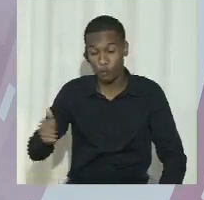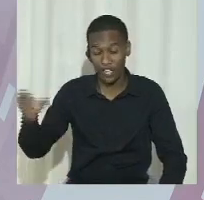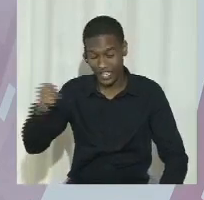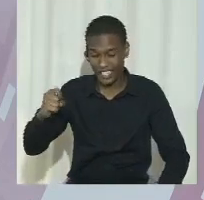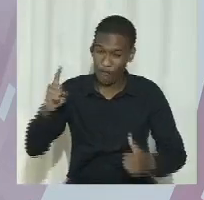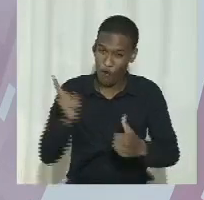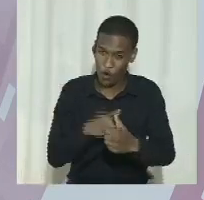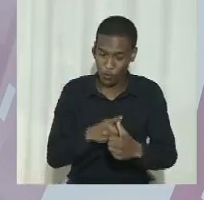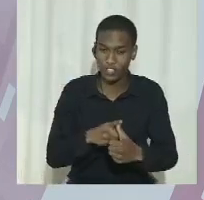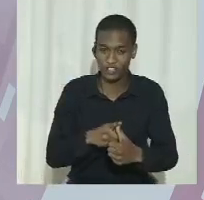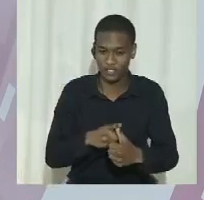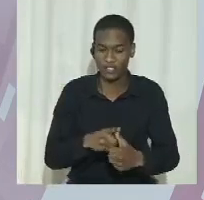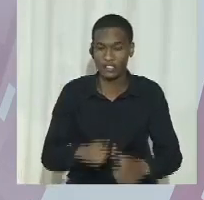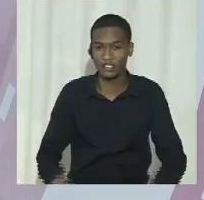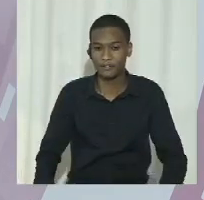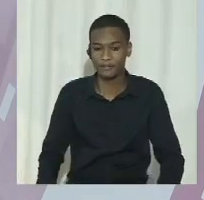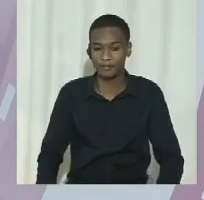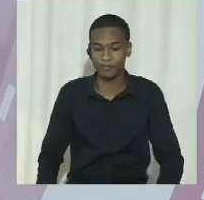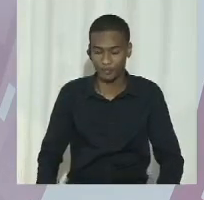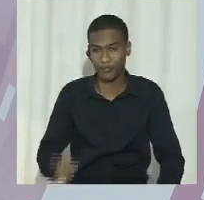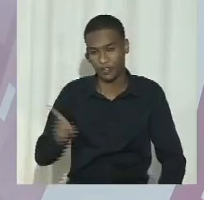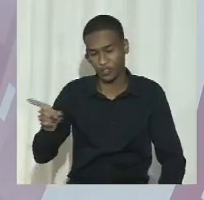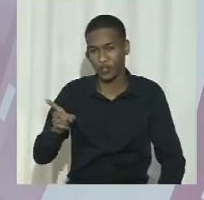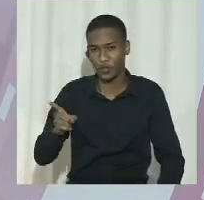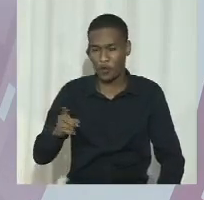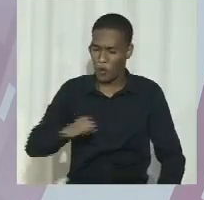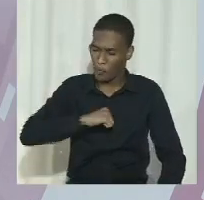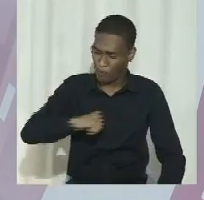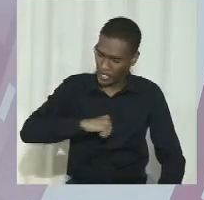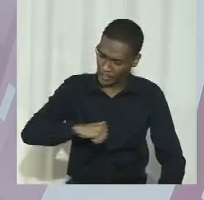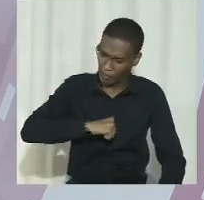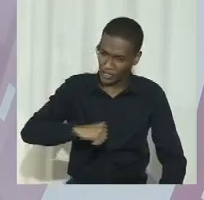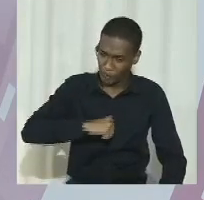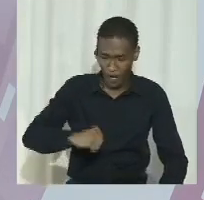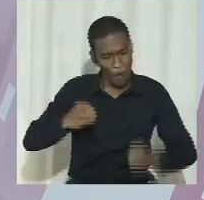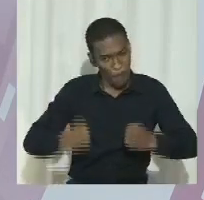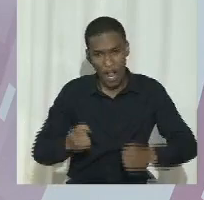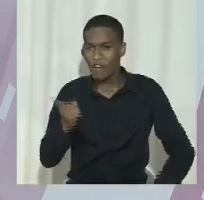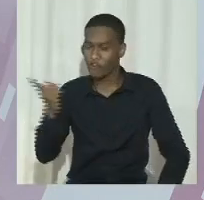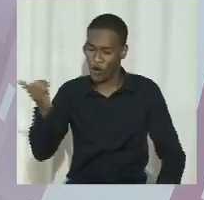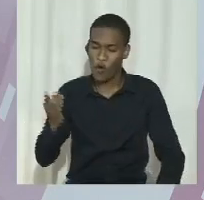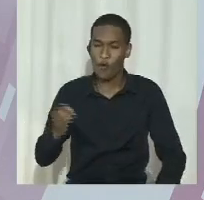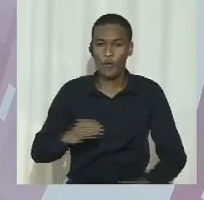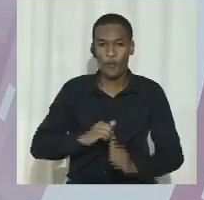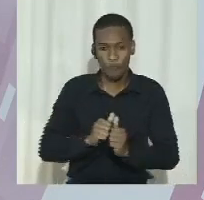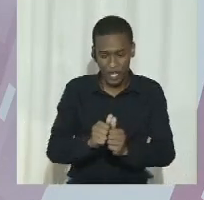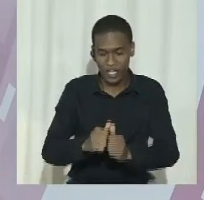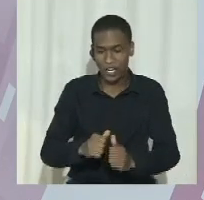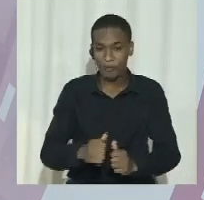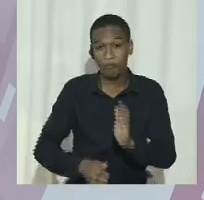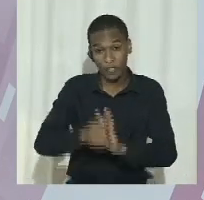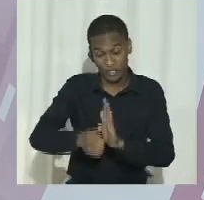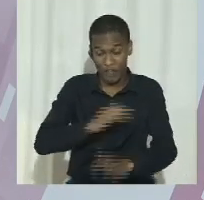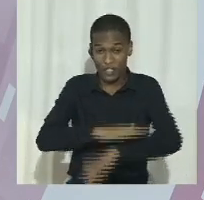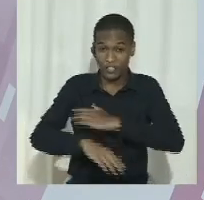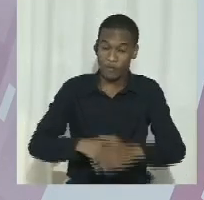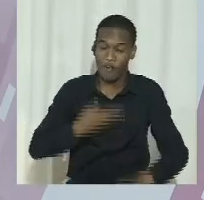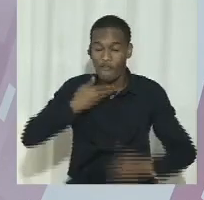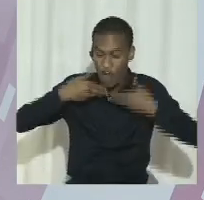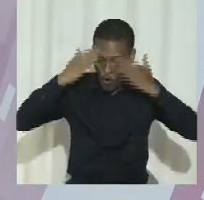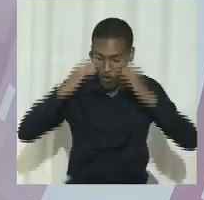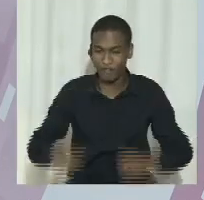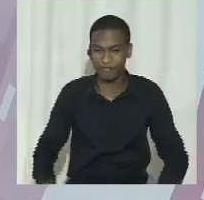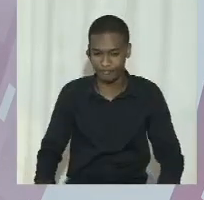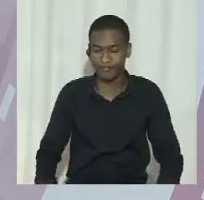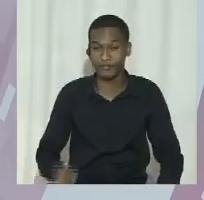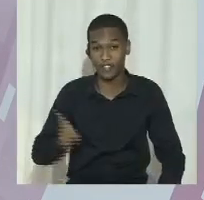hoe anisan'ny tena miasa mafy mihitsy miaraka amin'ny ministera ny fahasalamam-bahoaka amin'izany ary